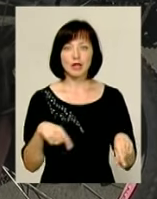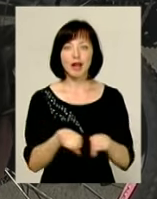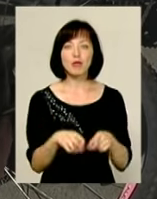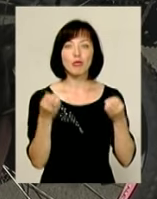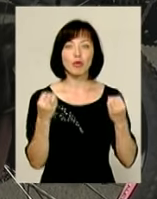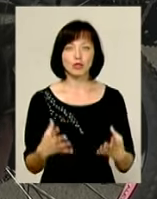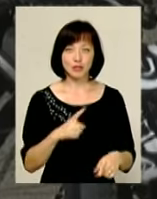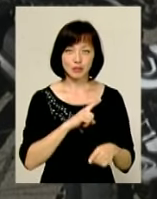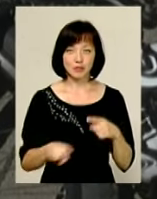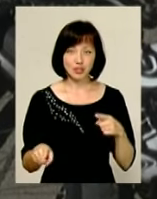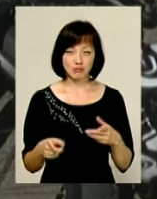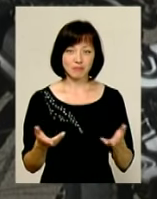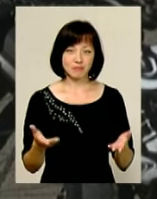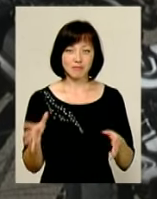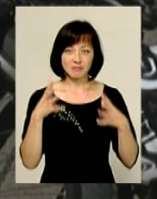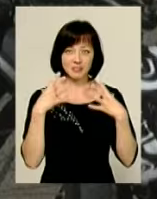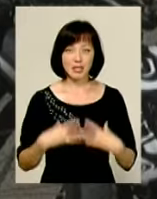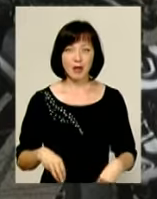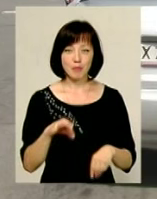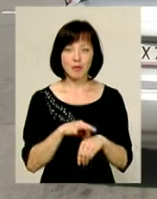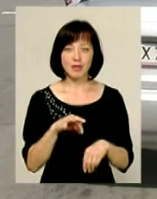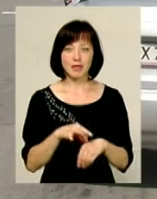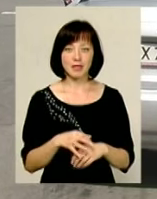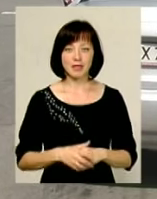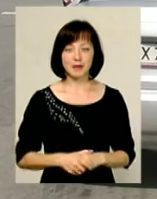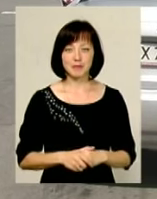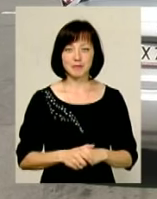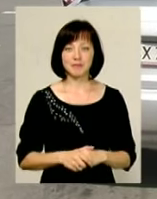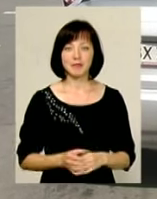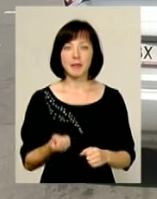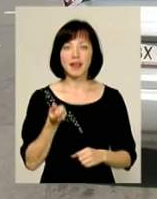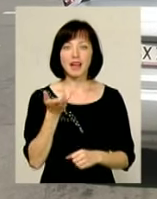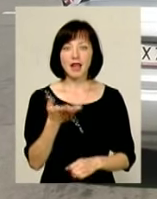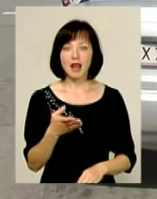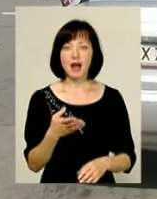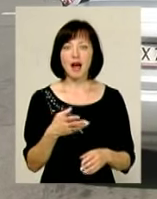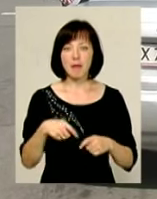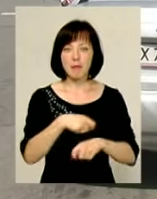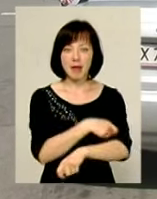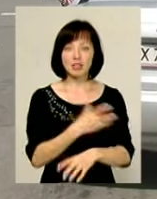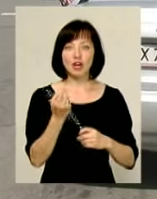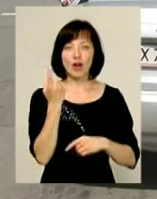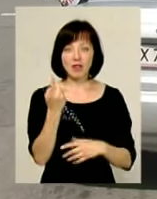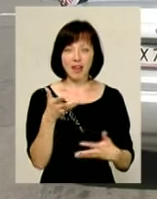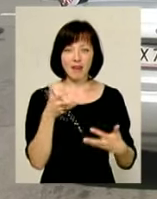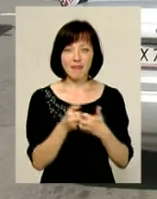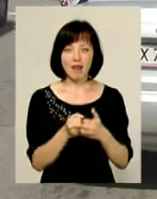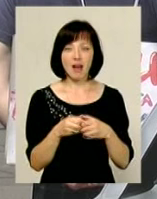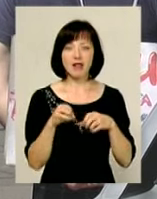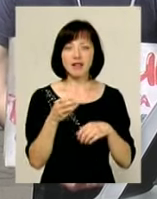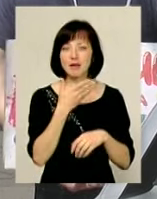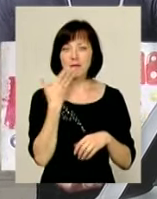було. Швидше. Все болить. Та я вже труп. За кілька метрів ще одна аварія. Цього разу водій не